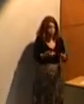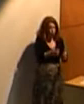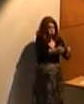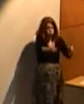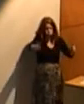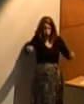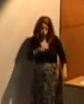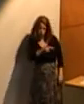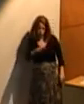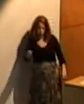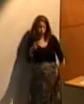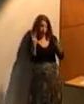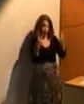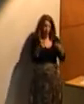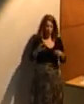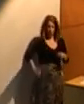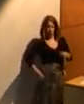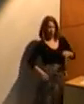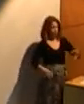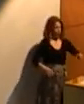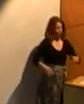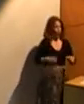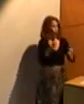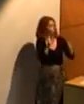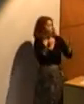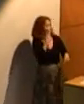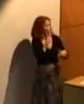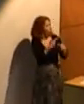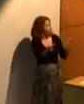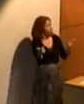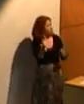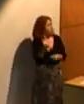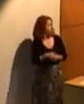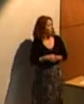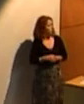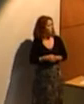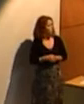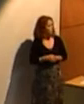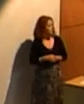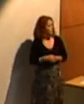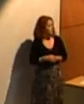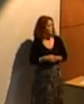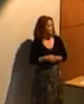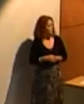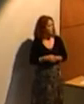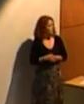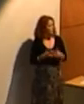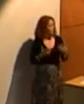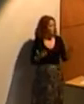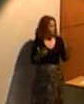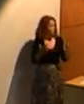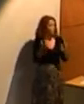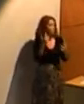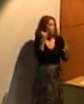se mettait au niveau esthétique et en fait on peut aussi en photo un tout petit peu de science